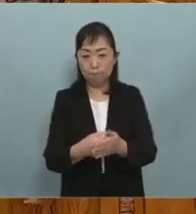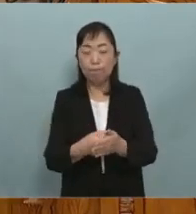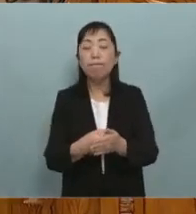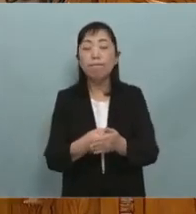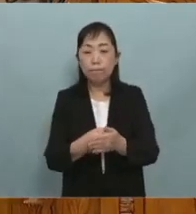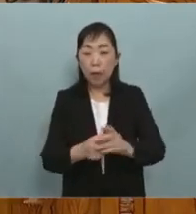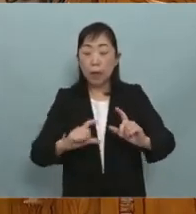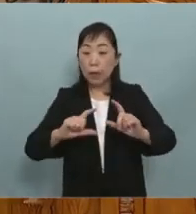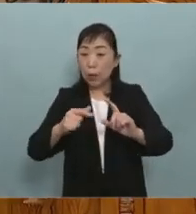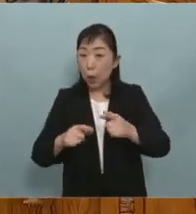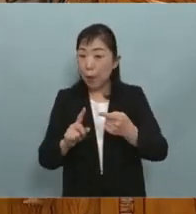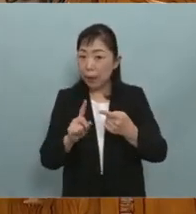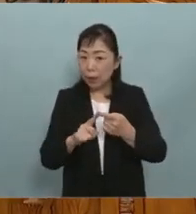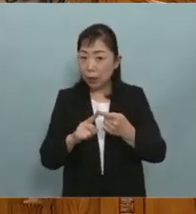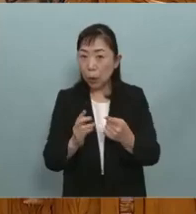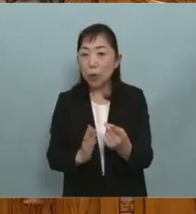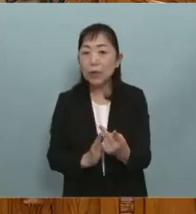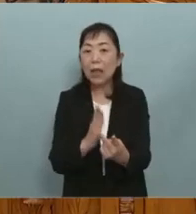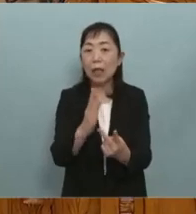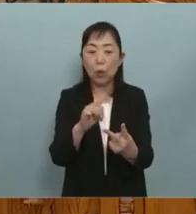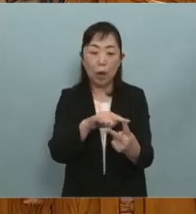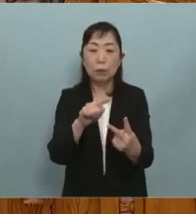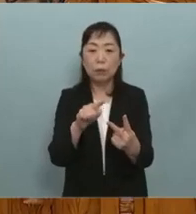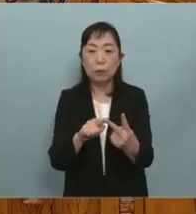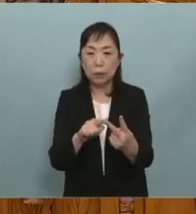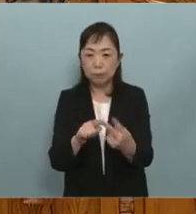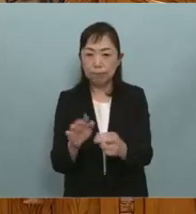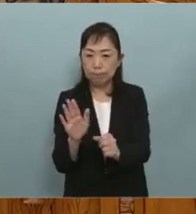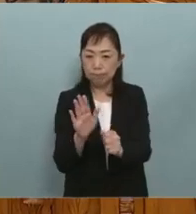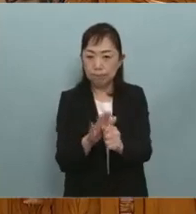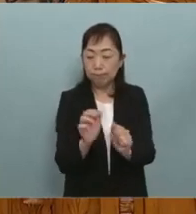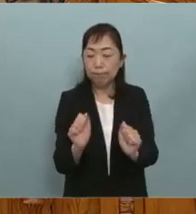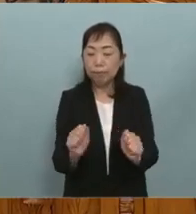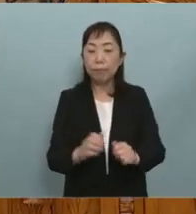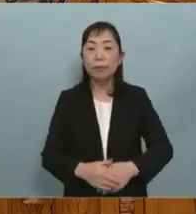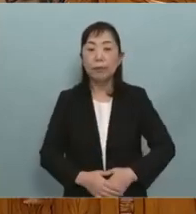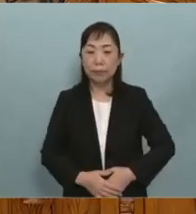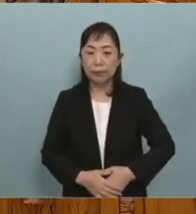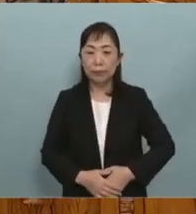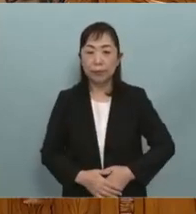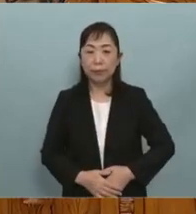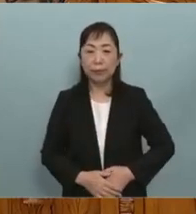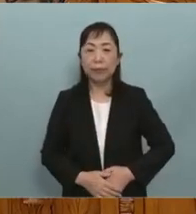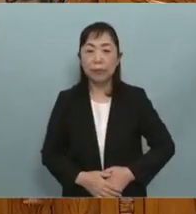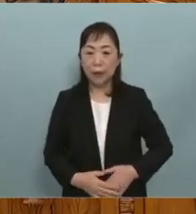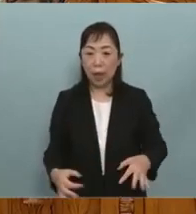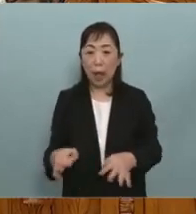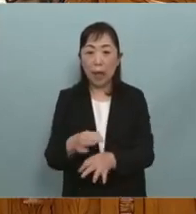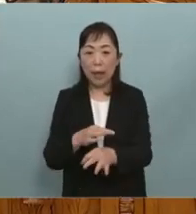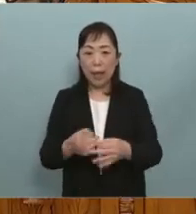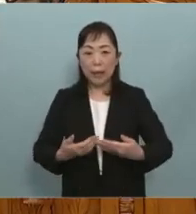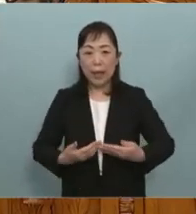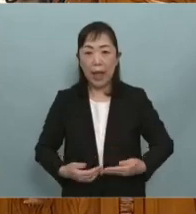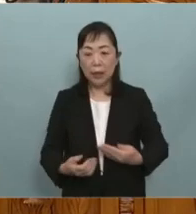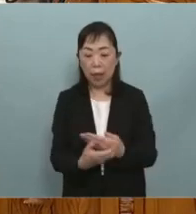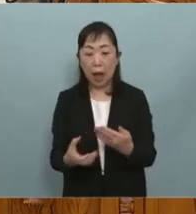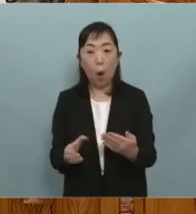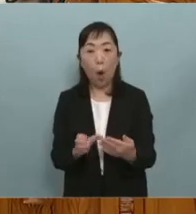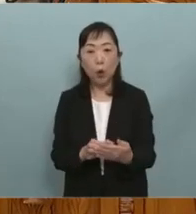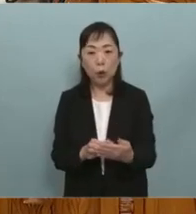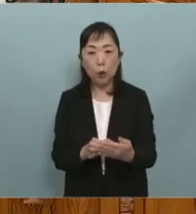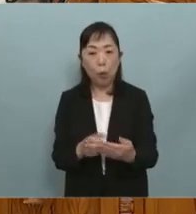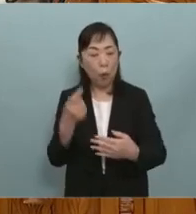イノベーションとスタートアップ支援を強化してまいりますまた安全保障の